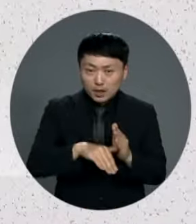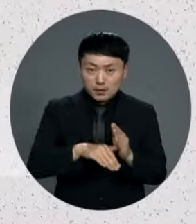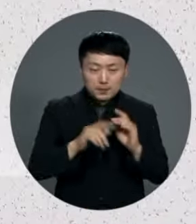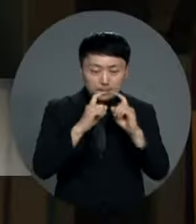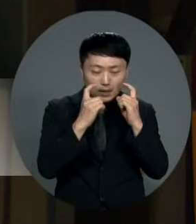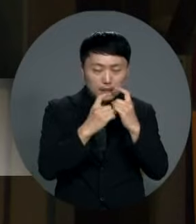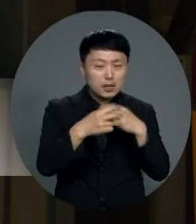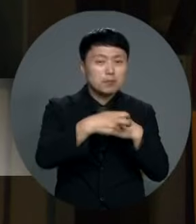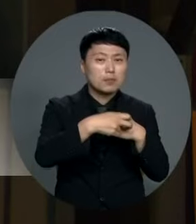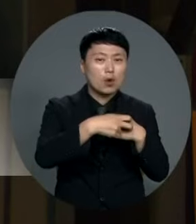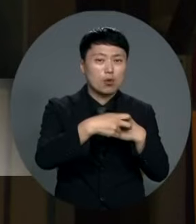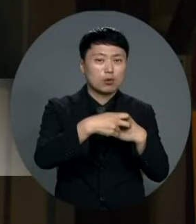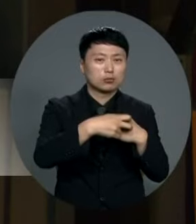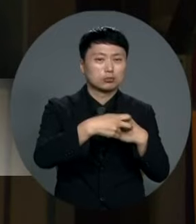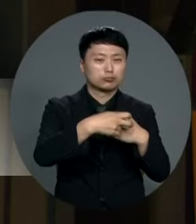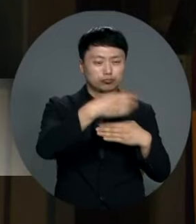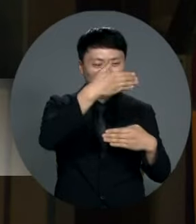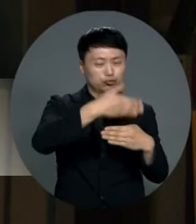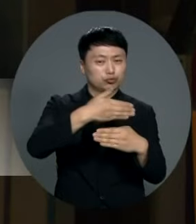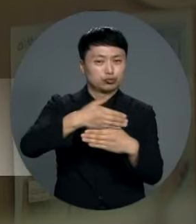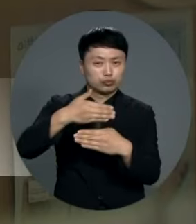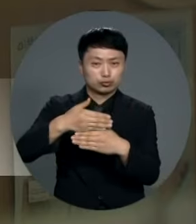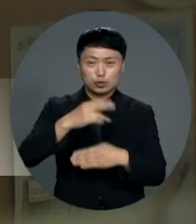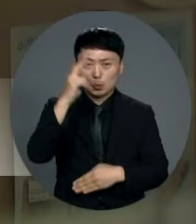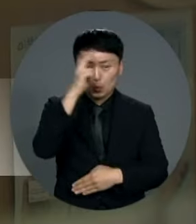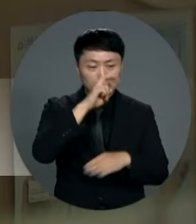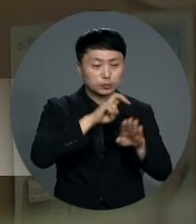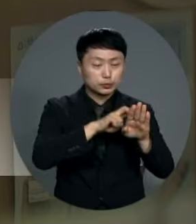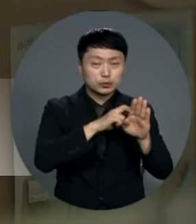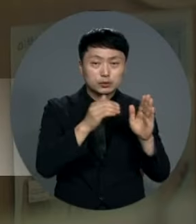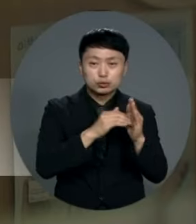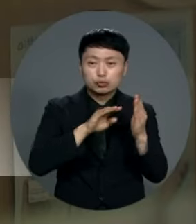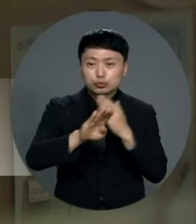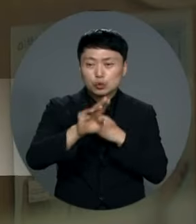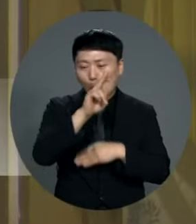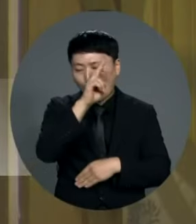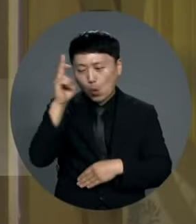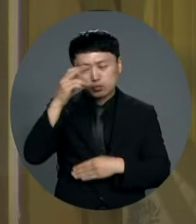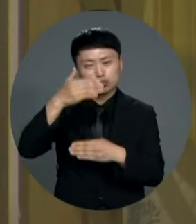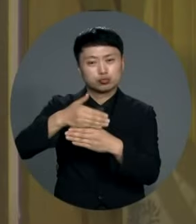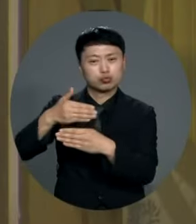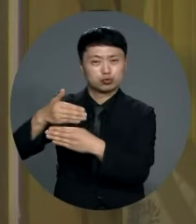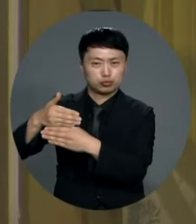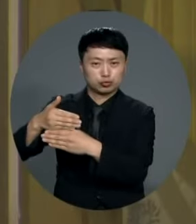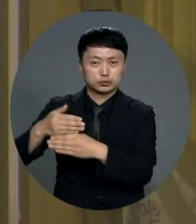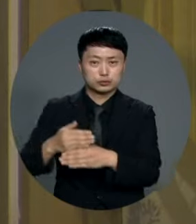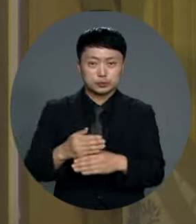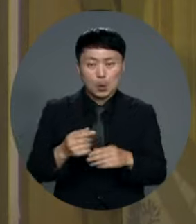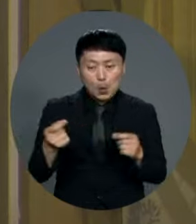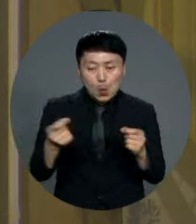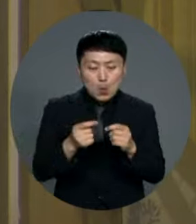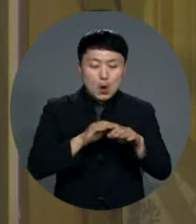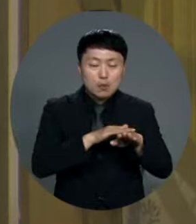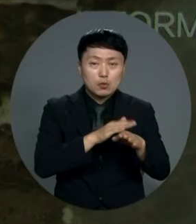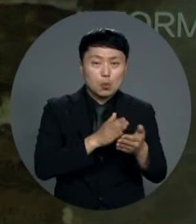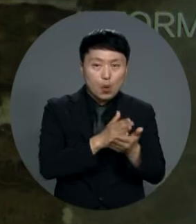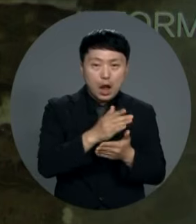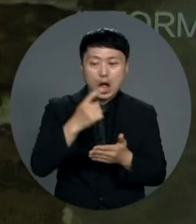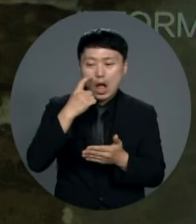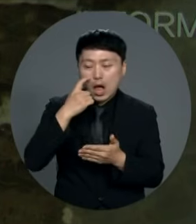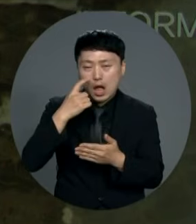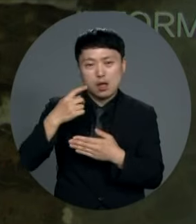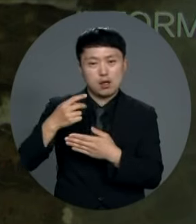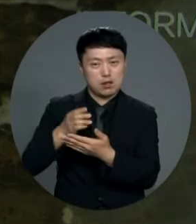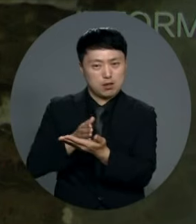의원의 불이 꺼집니다. 오전 진료만 하고 휴진하는 겁니다. 근처 피부과 의원도,